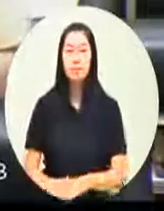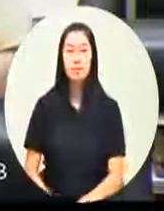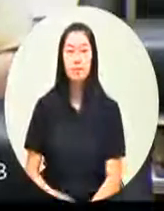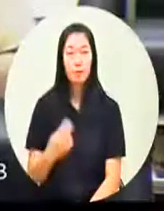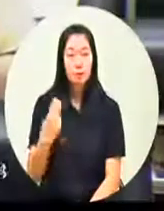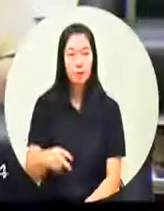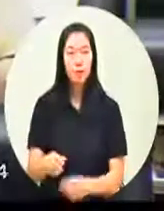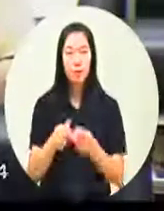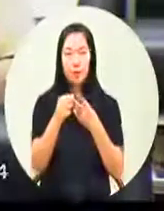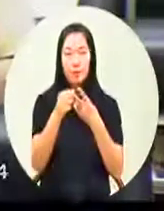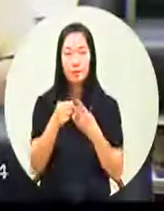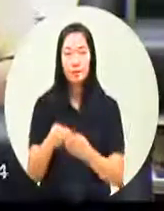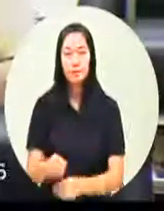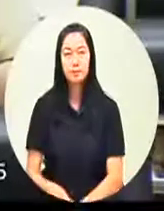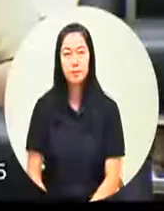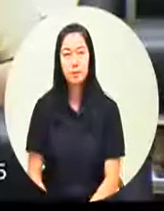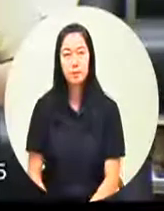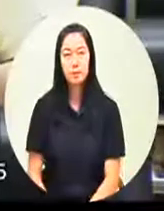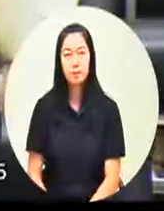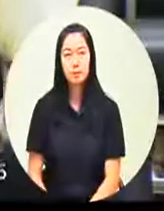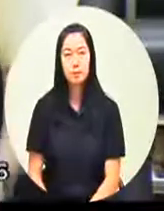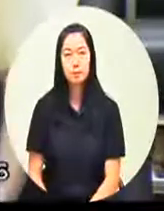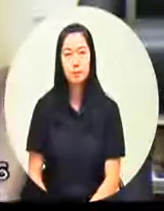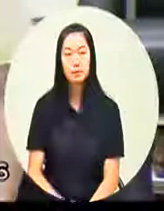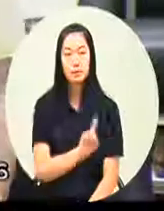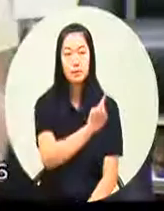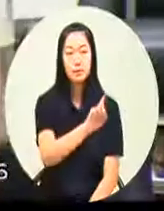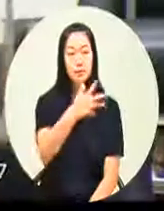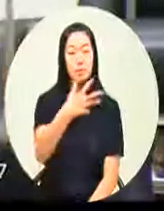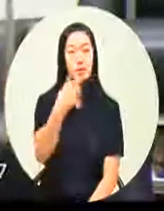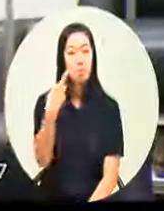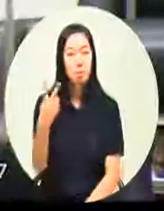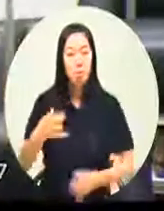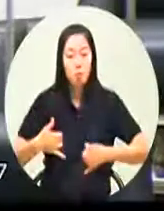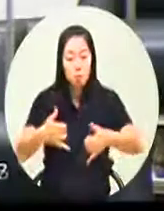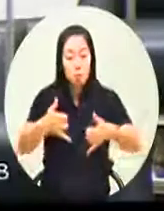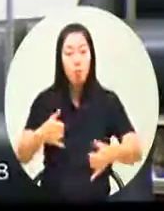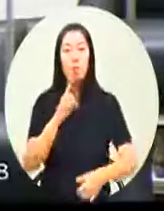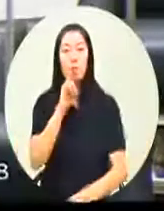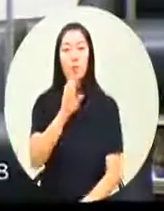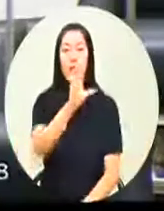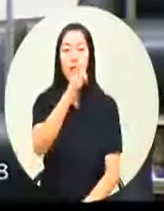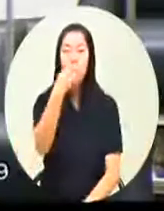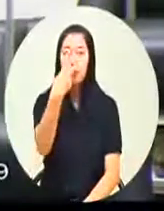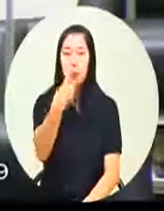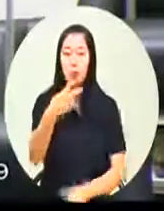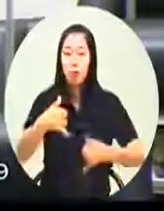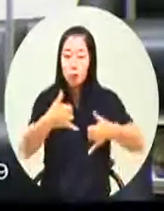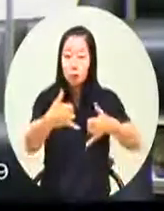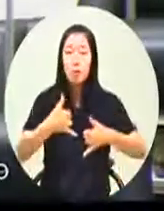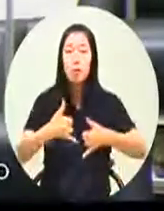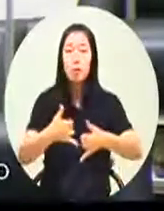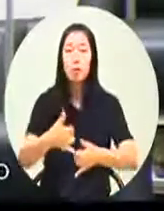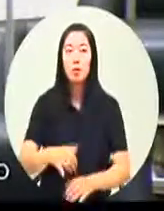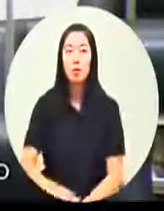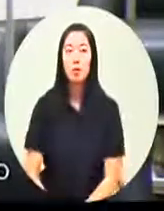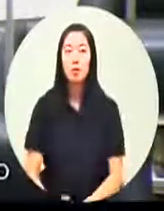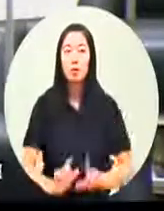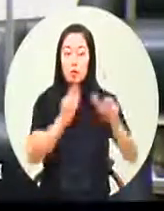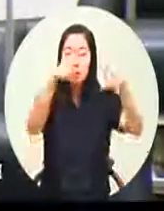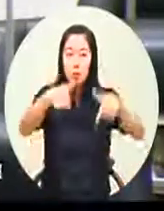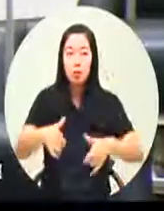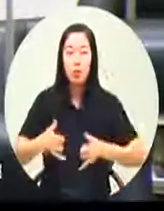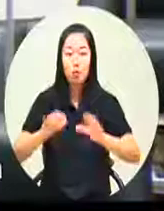呢，我们182道路，因为我说86号道路。要从东西向国